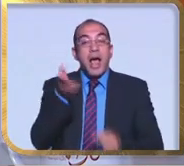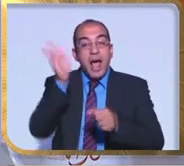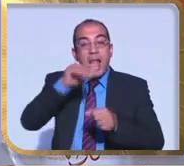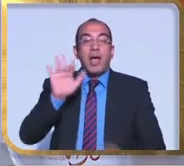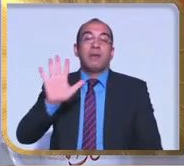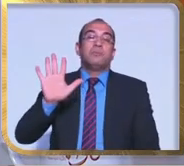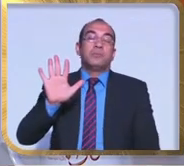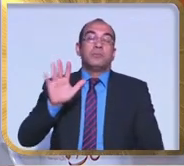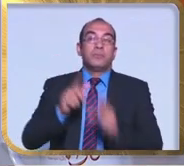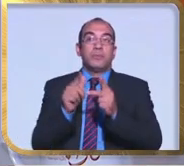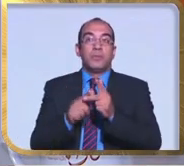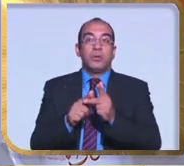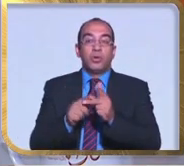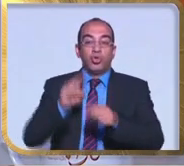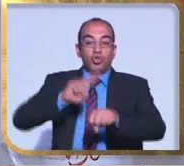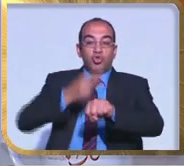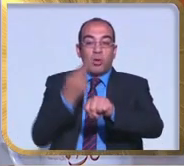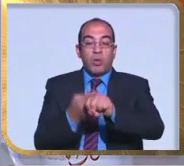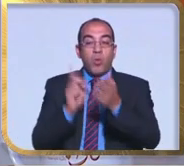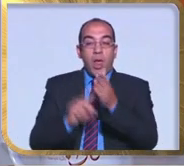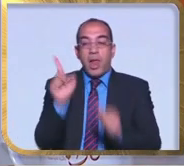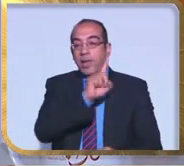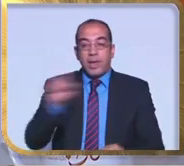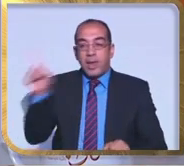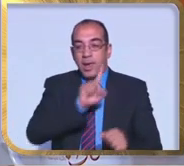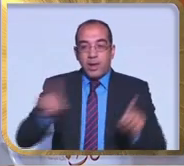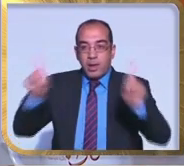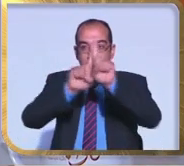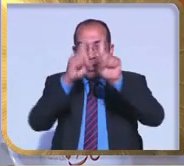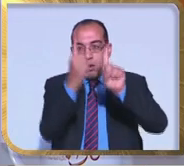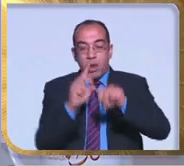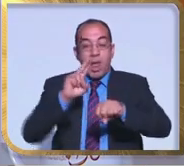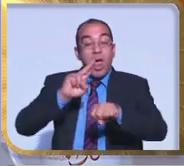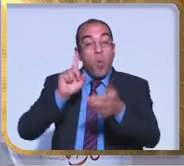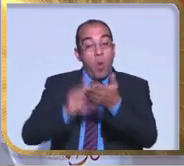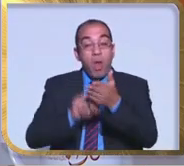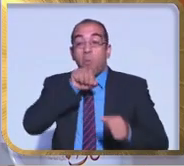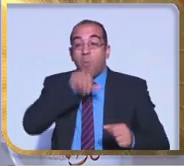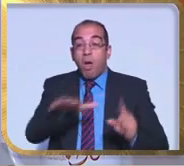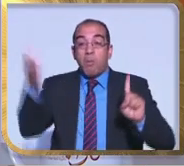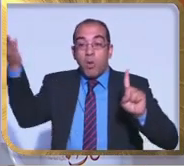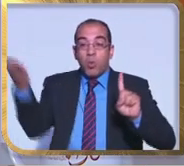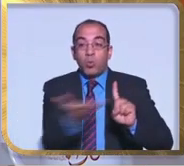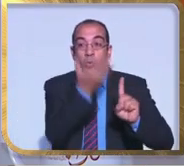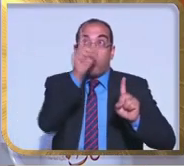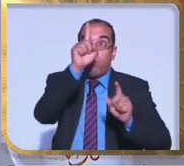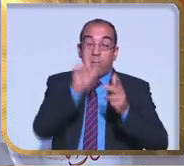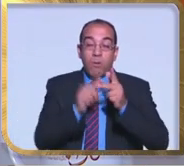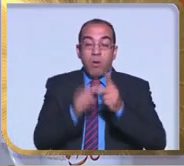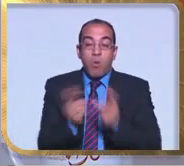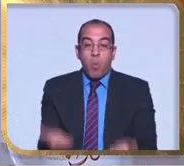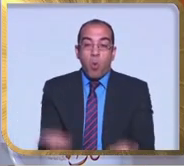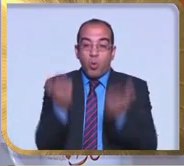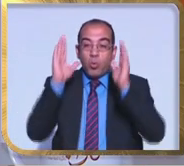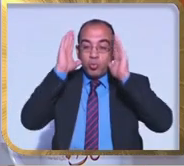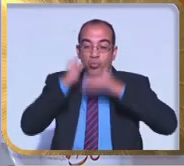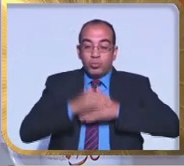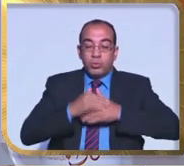خمس: شهادة أن لا إله إلا الله وأن محمد رسول الله، وإقام